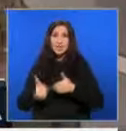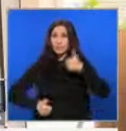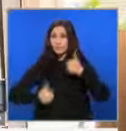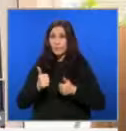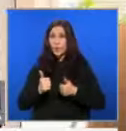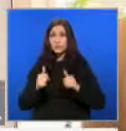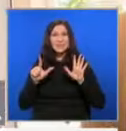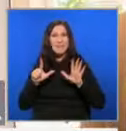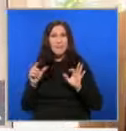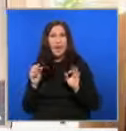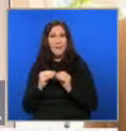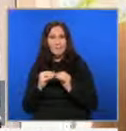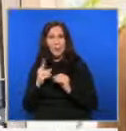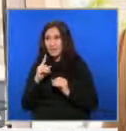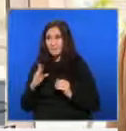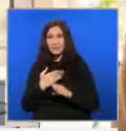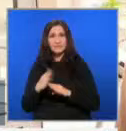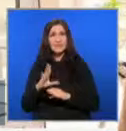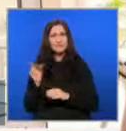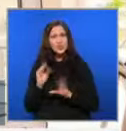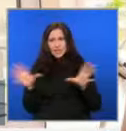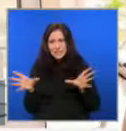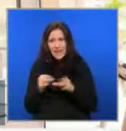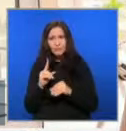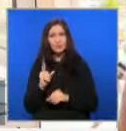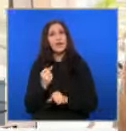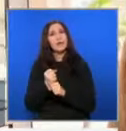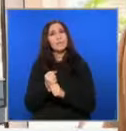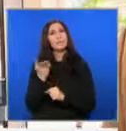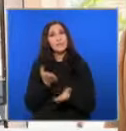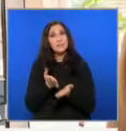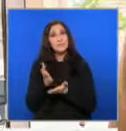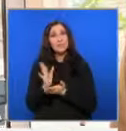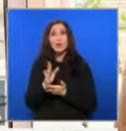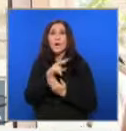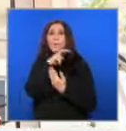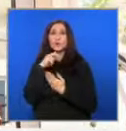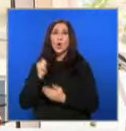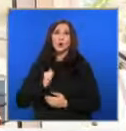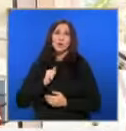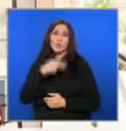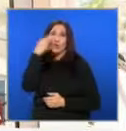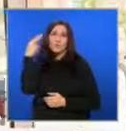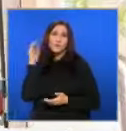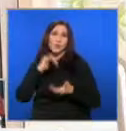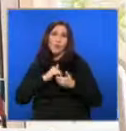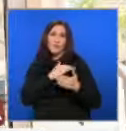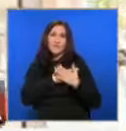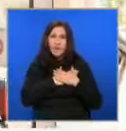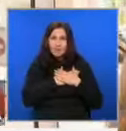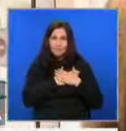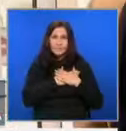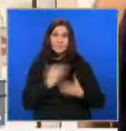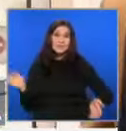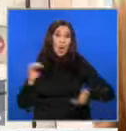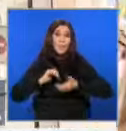април. Един път завинаги трябва всички заедно да работим в тази насока. Полицията, охранителните фирми, клубовете, феновете, да